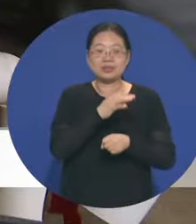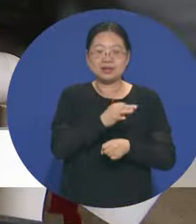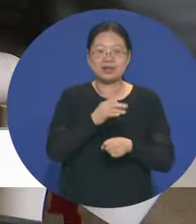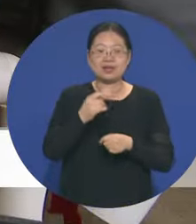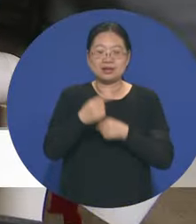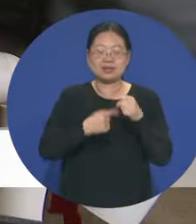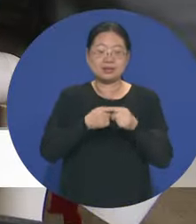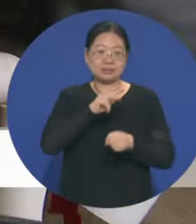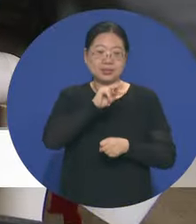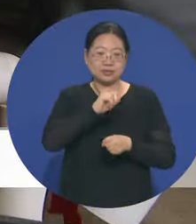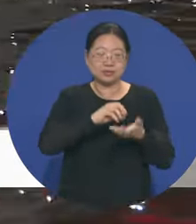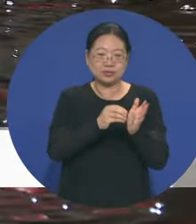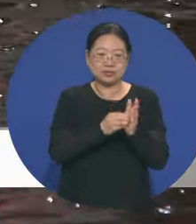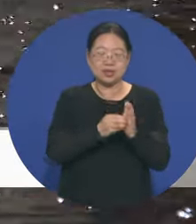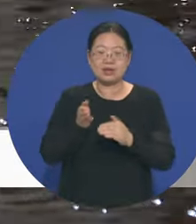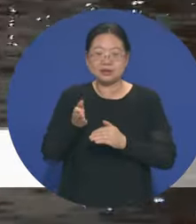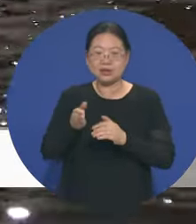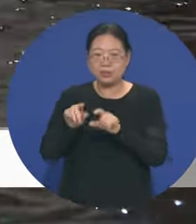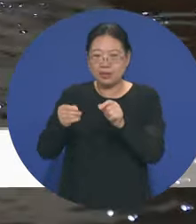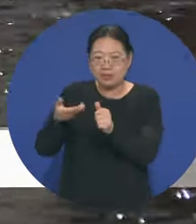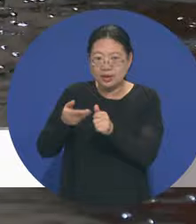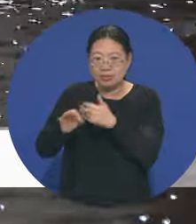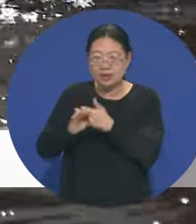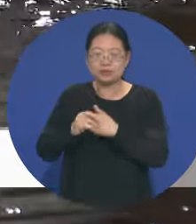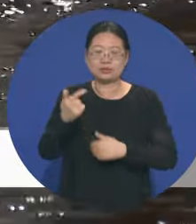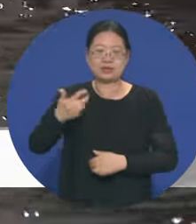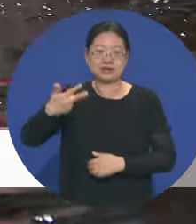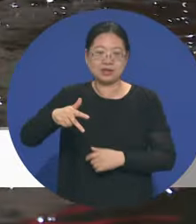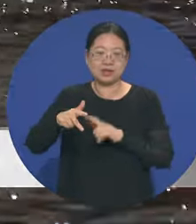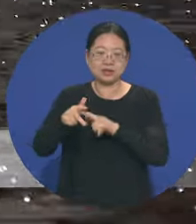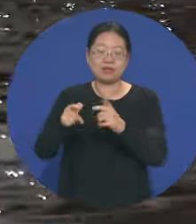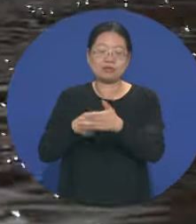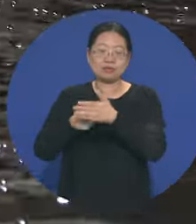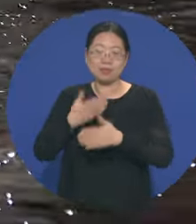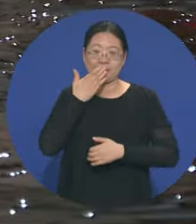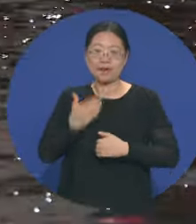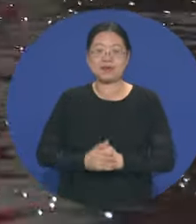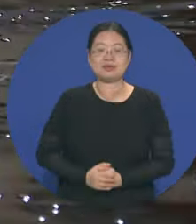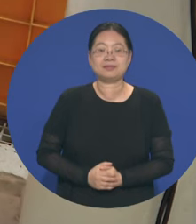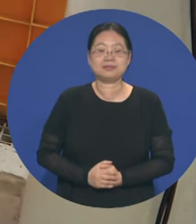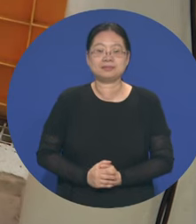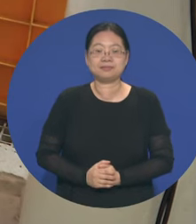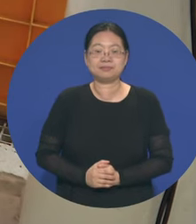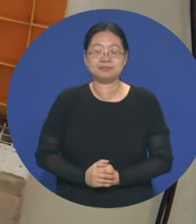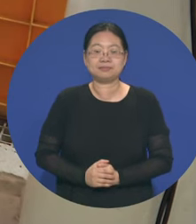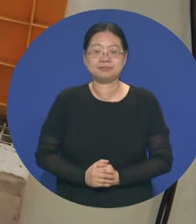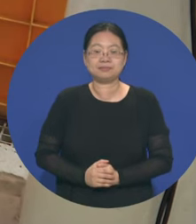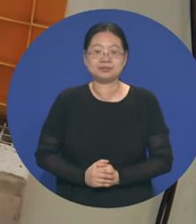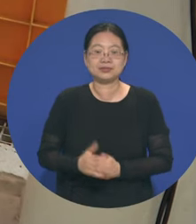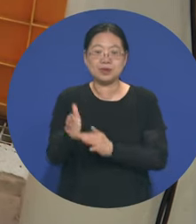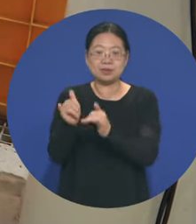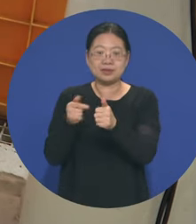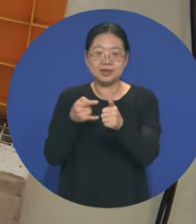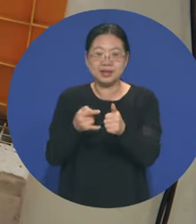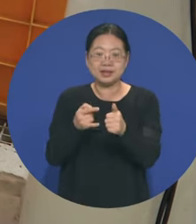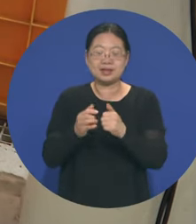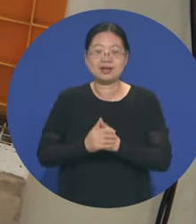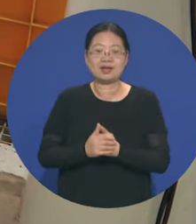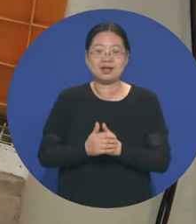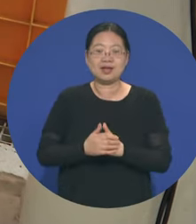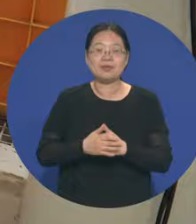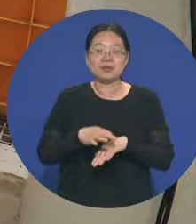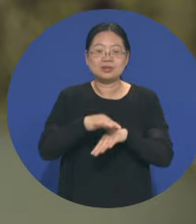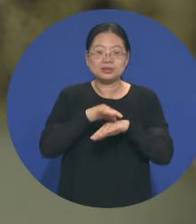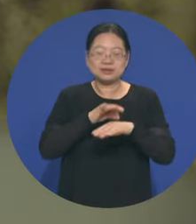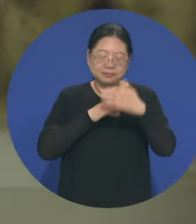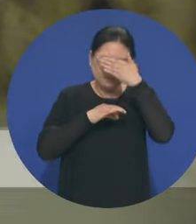정도인데 전용 사료를 먹이면 6,000원에서 7,000원을 절약할 수 있게 되는 겁니다. 어민들을 대상으로 육질 블라인드 테스트를